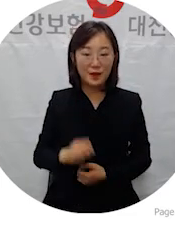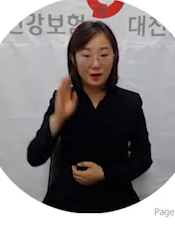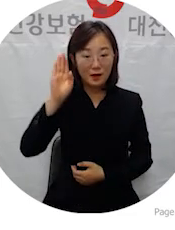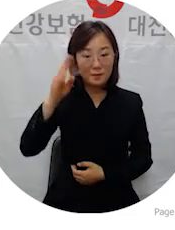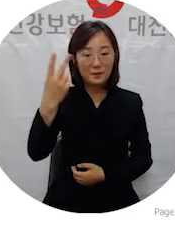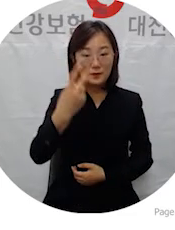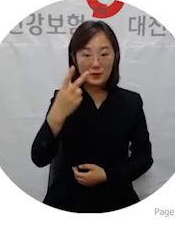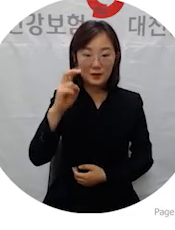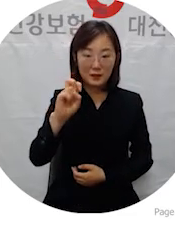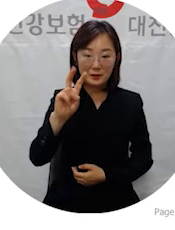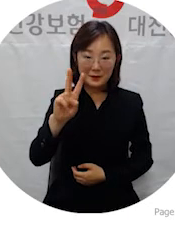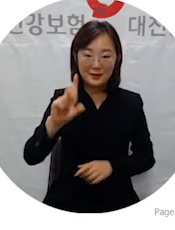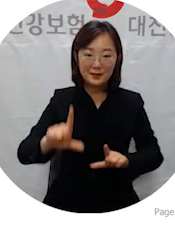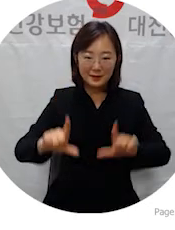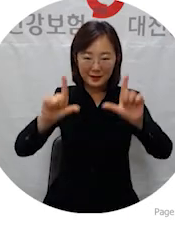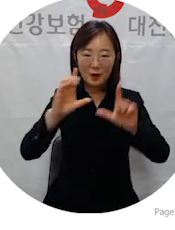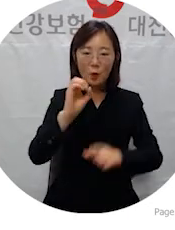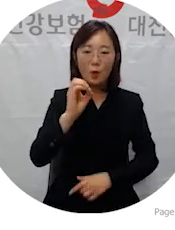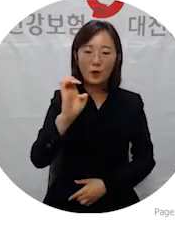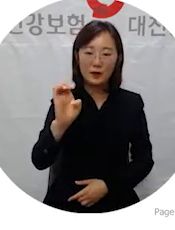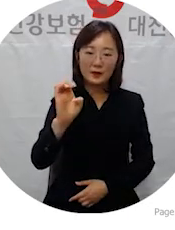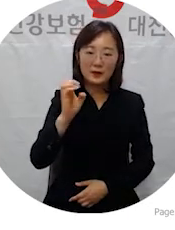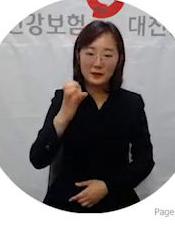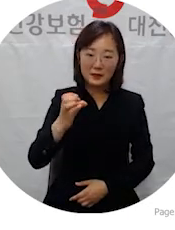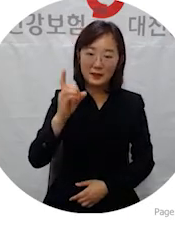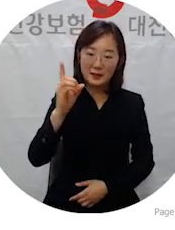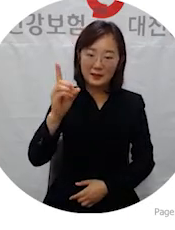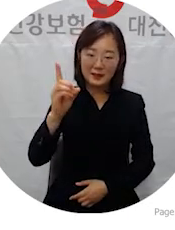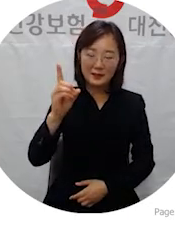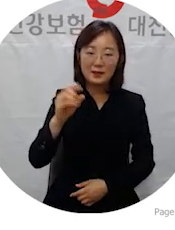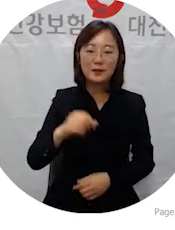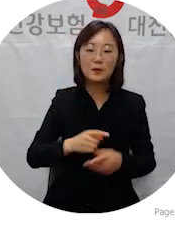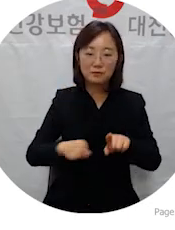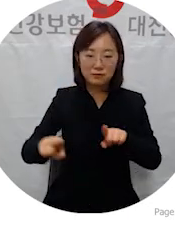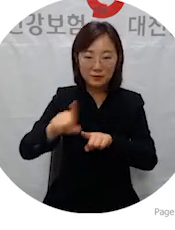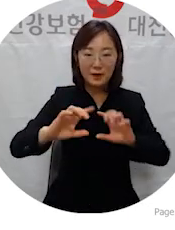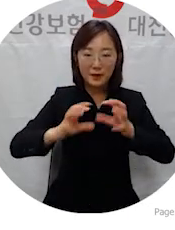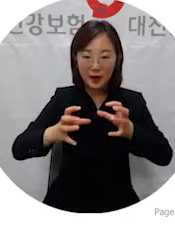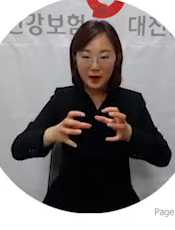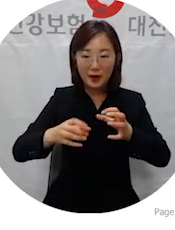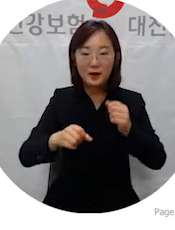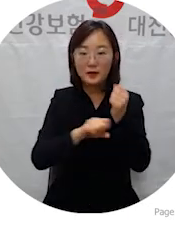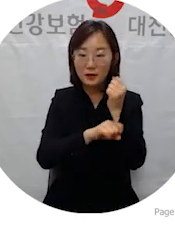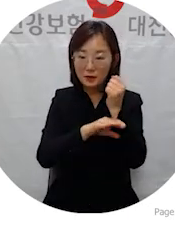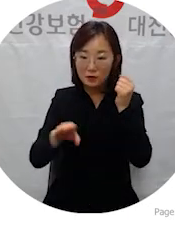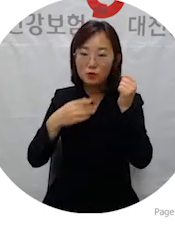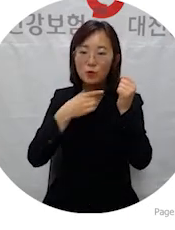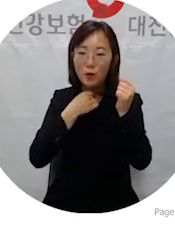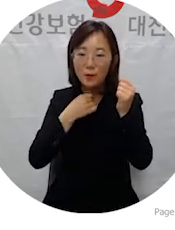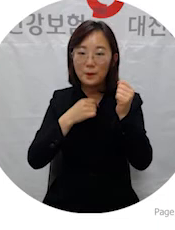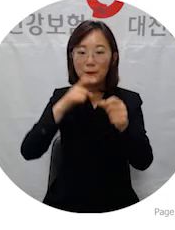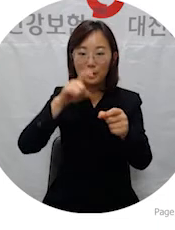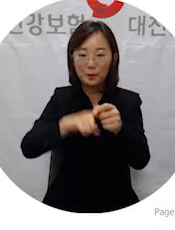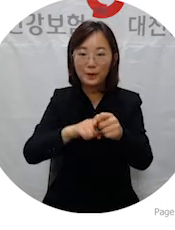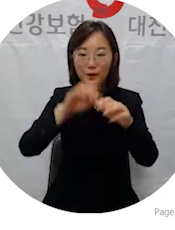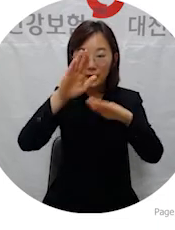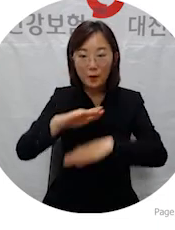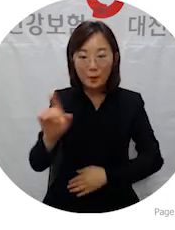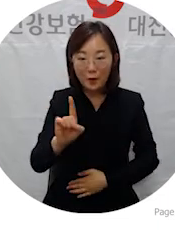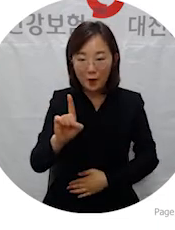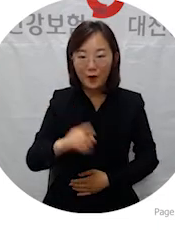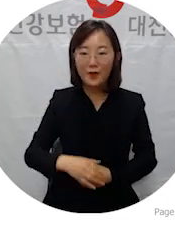2022년 OECD 선진국 수준의 보장성 달성으로 의료비 걱정 없는 건강보험을 만들기